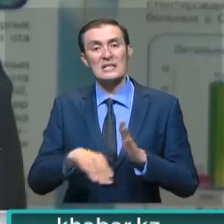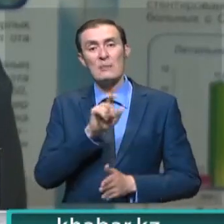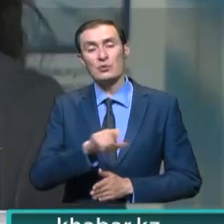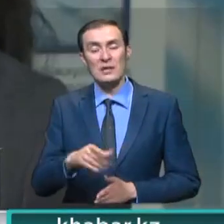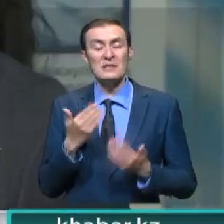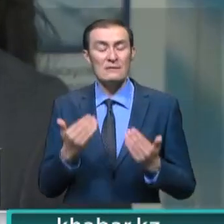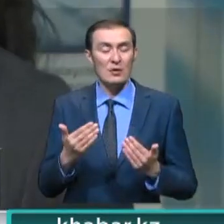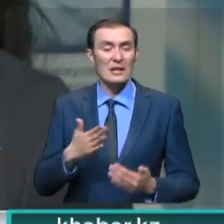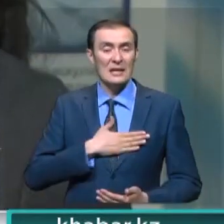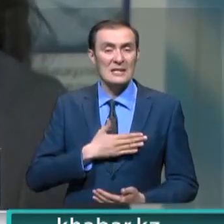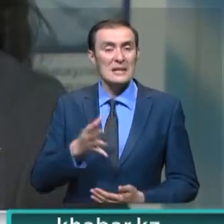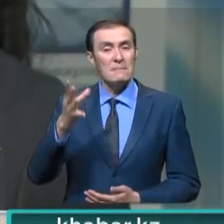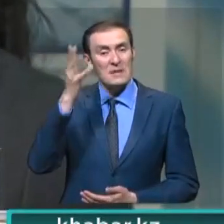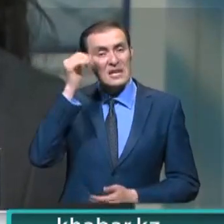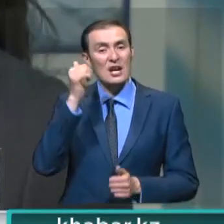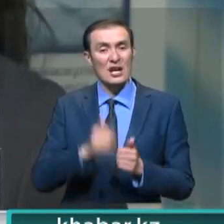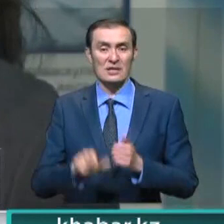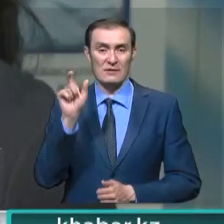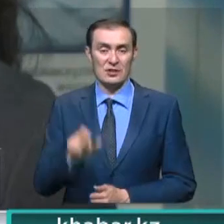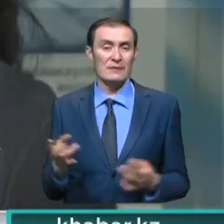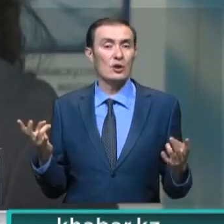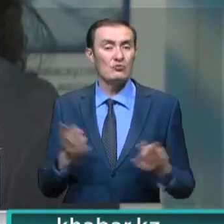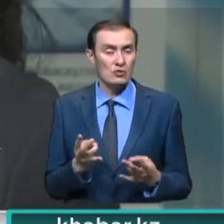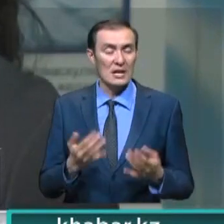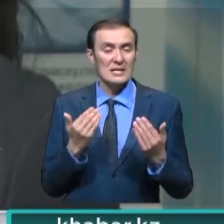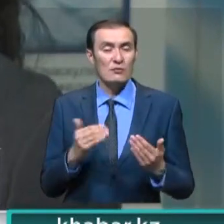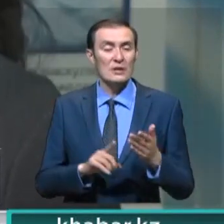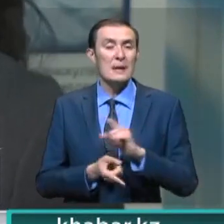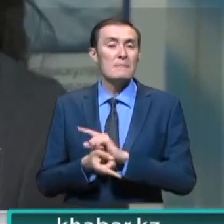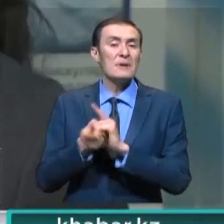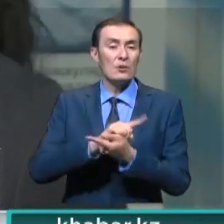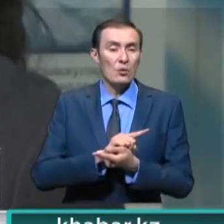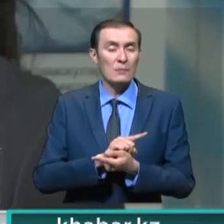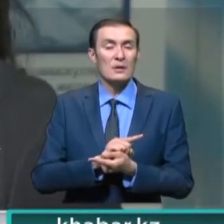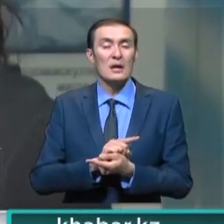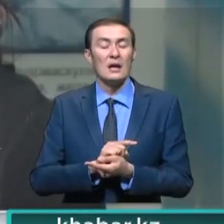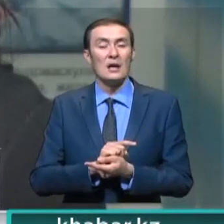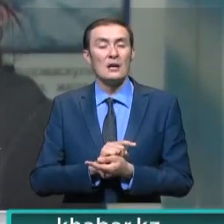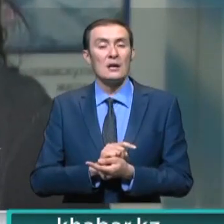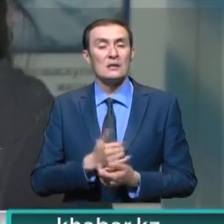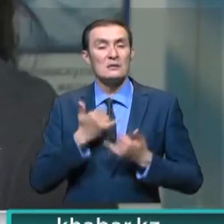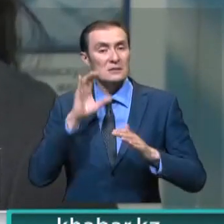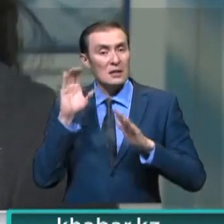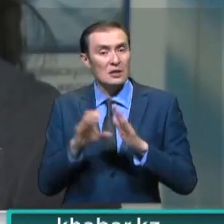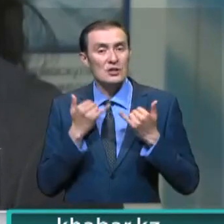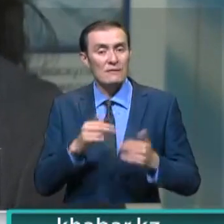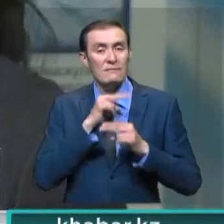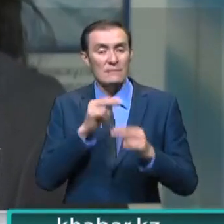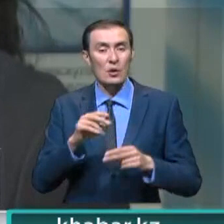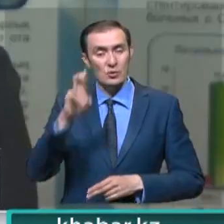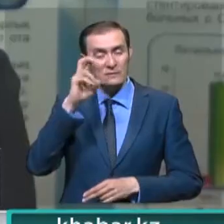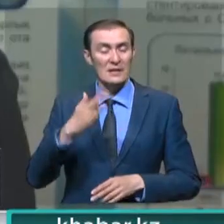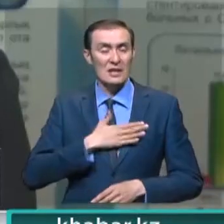Сегодня для нас важно мнение каждого человека. Мы говорим о том, что сегодня мы переходим под формат слышащего государства. Да, и как раз-таки глава